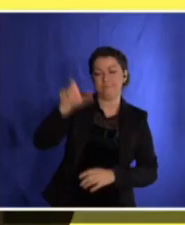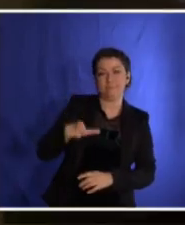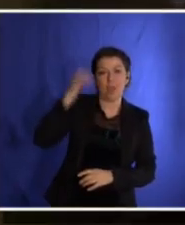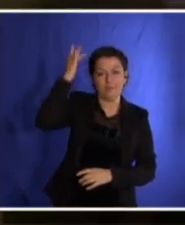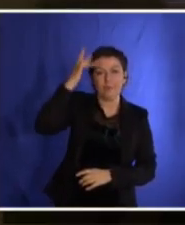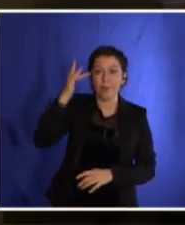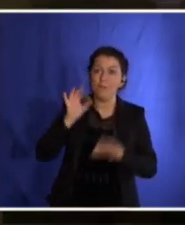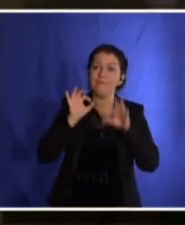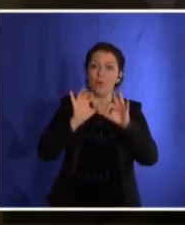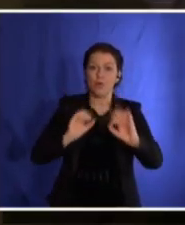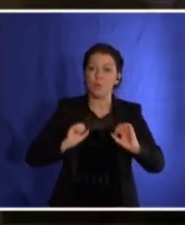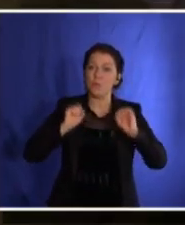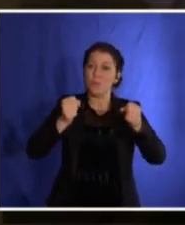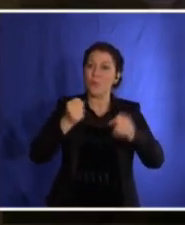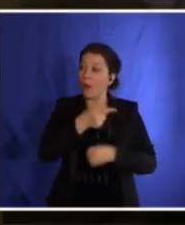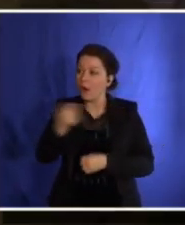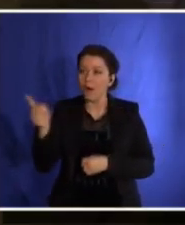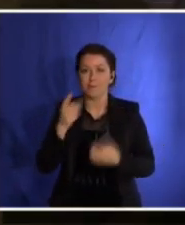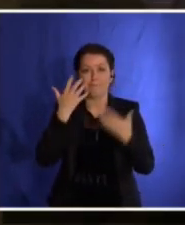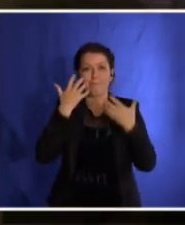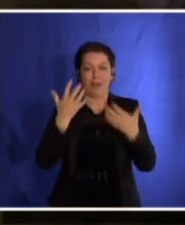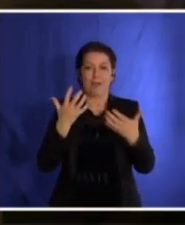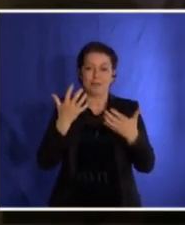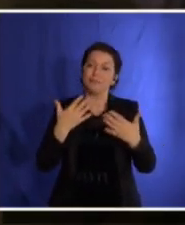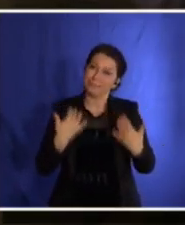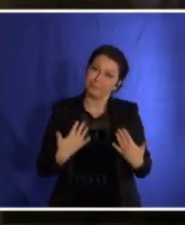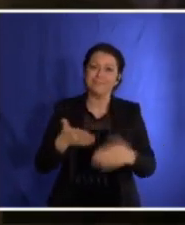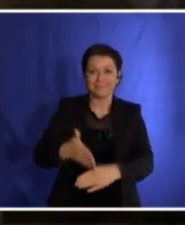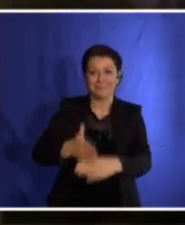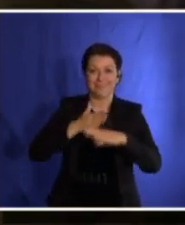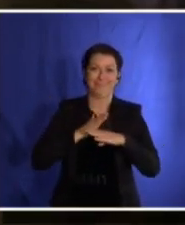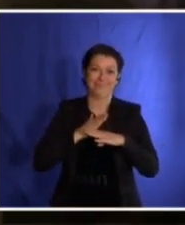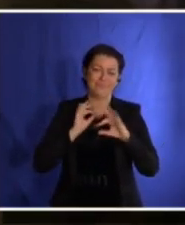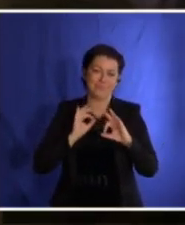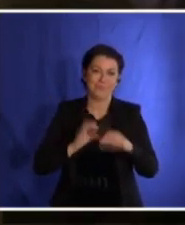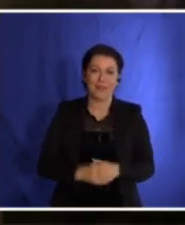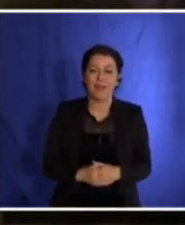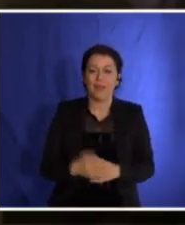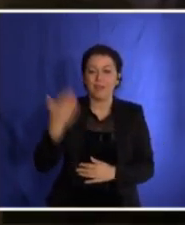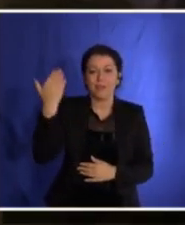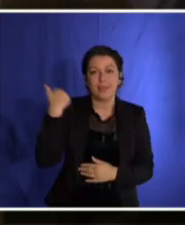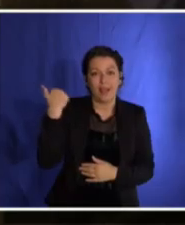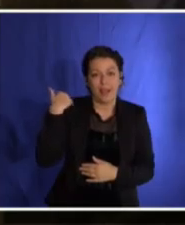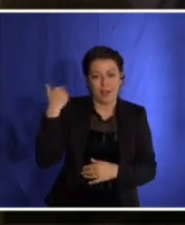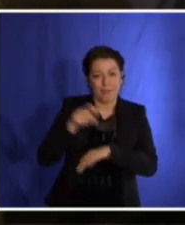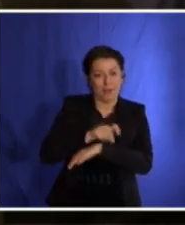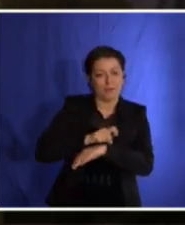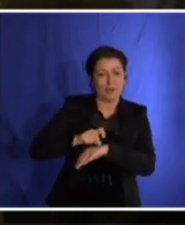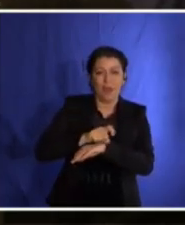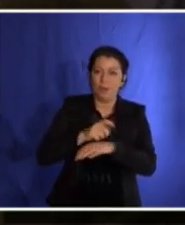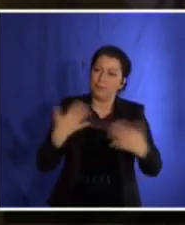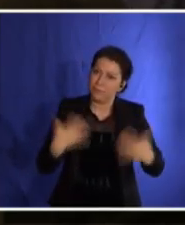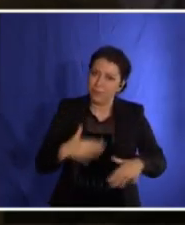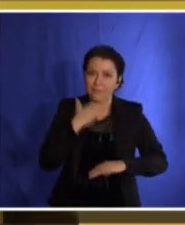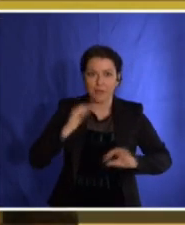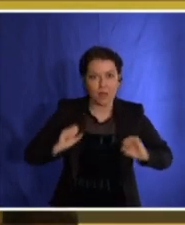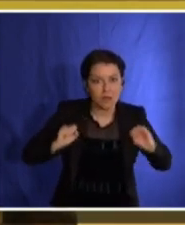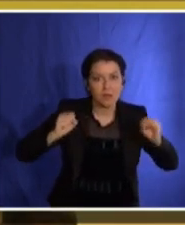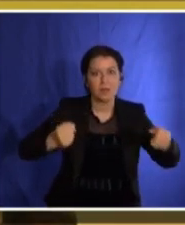und extrem begeistert waren. Das hat uns sehr geholfen. Und aus dieser Zeit, also es war voller Körpereinsatz,